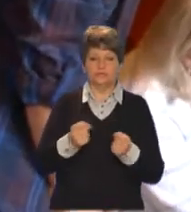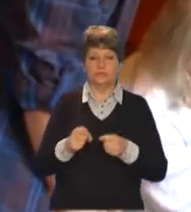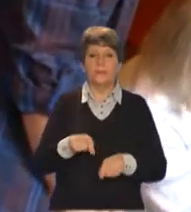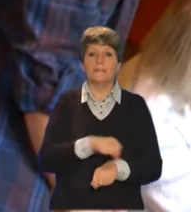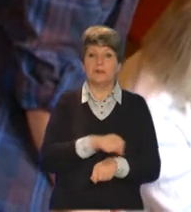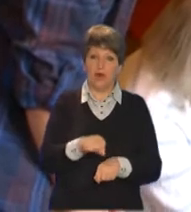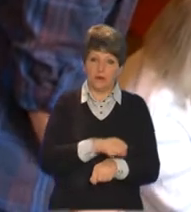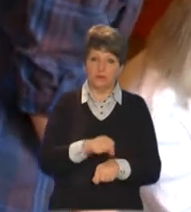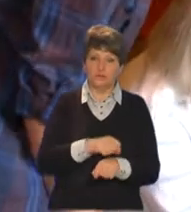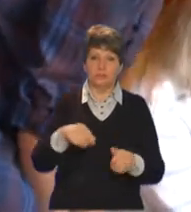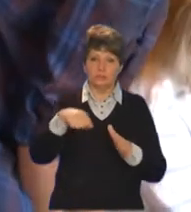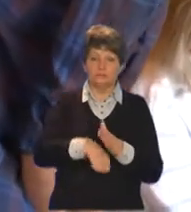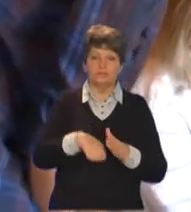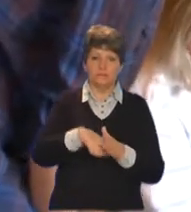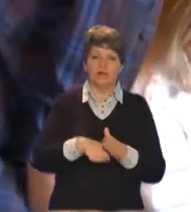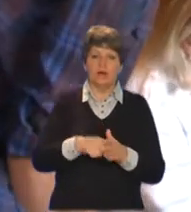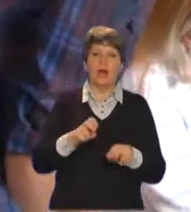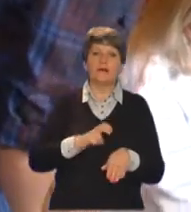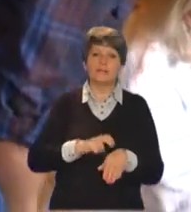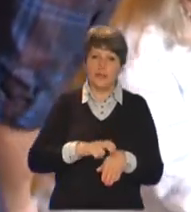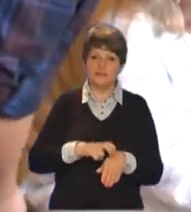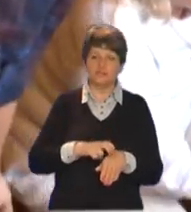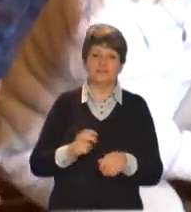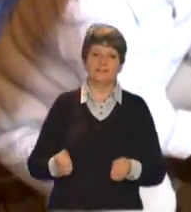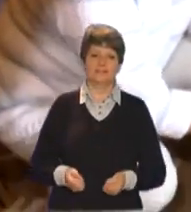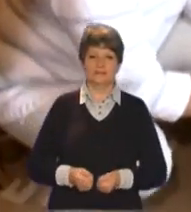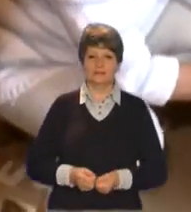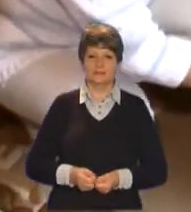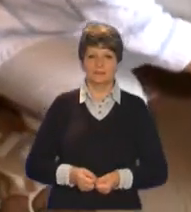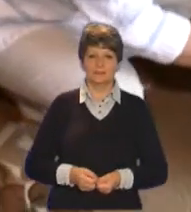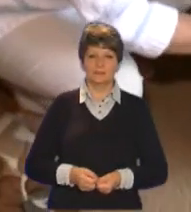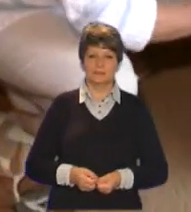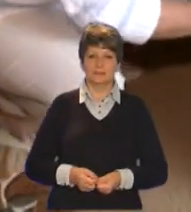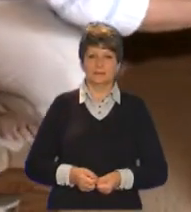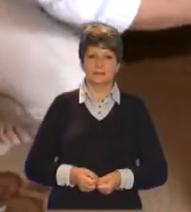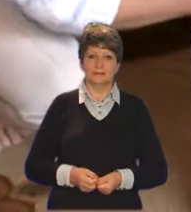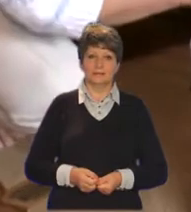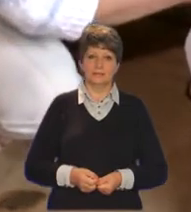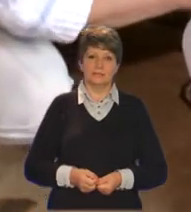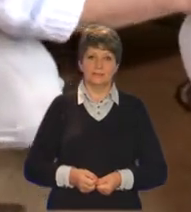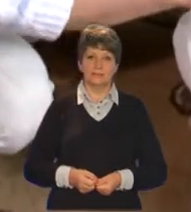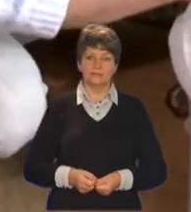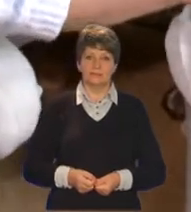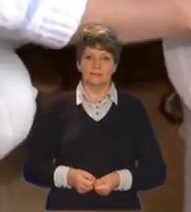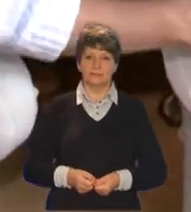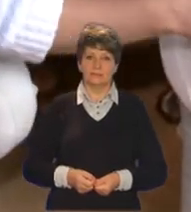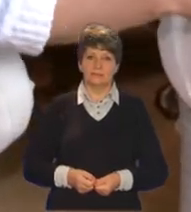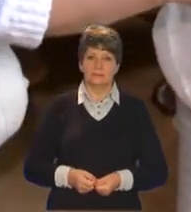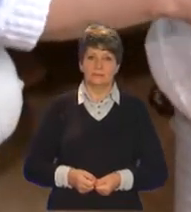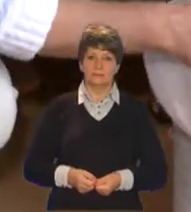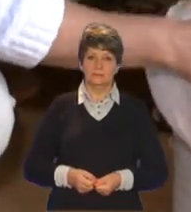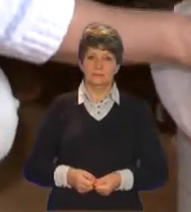плотніша тканина. Ми наповнюємо гречкою. Ми ставимо от, так, да, ось так ставимо лієчку, а потім от,